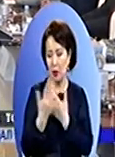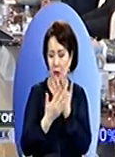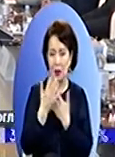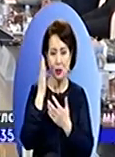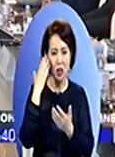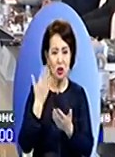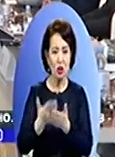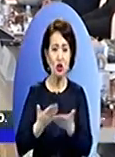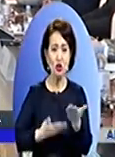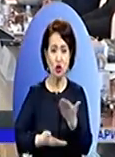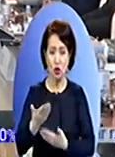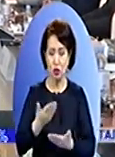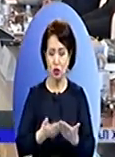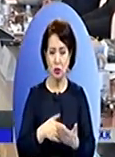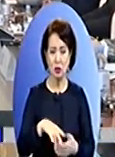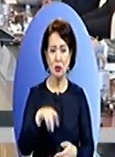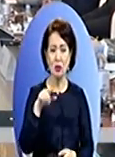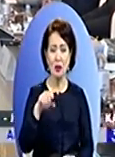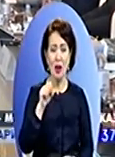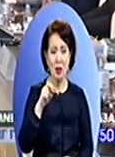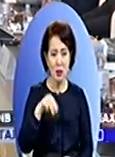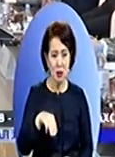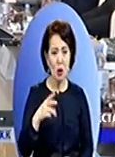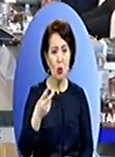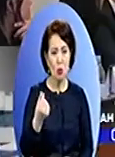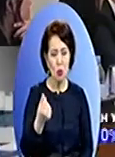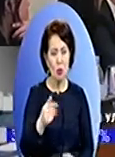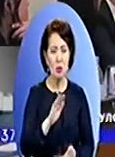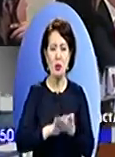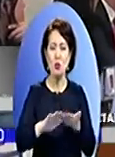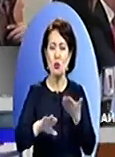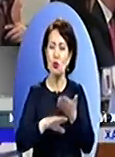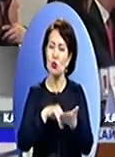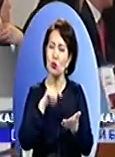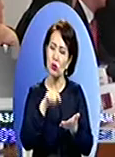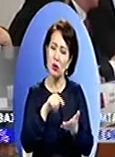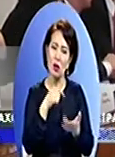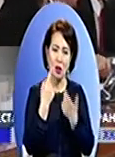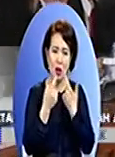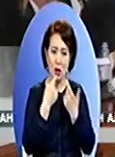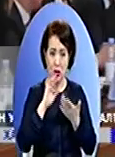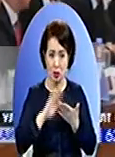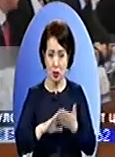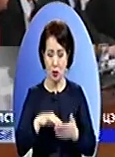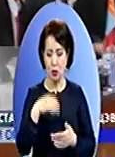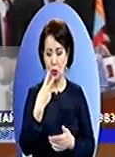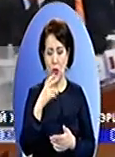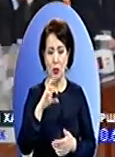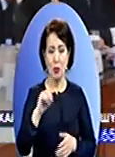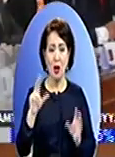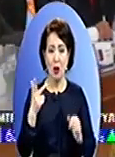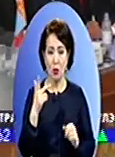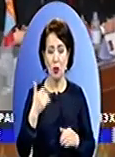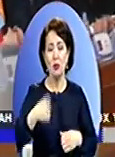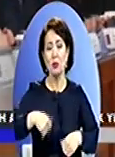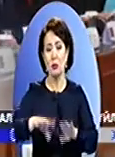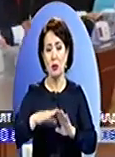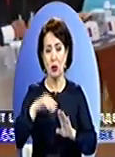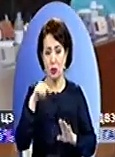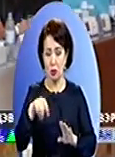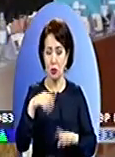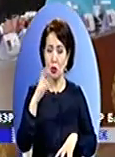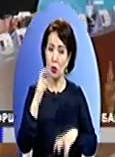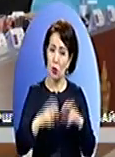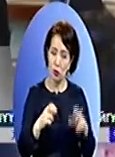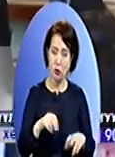ээлжинд Казахстан улсын алт мөнгө цэвэршүүлэх 5К-ийн үйлдвэрийн үйл ажиллагаатай танилцсан юм. 2013 онд байгуулагдсан энэ үйлдвэр алт